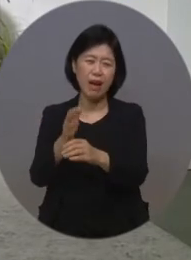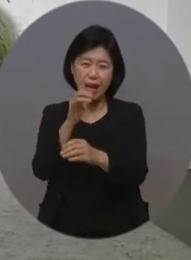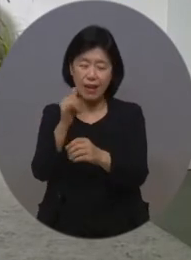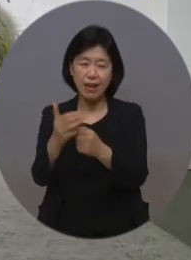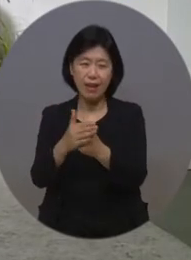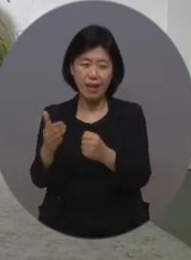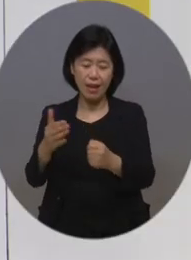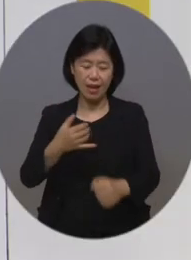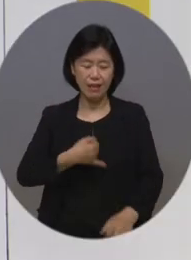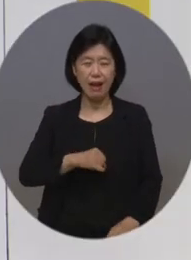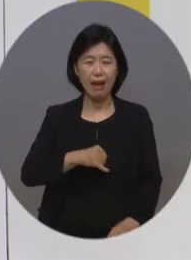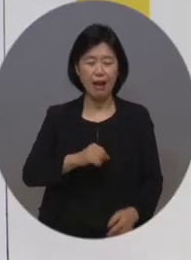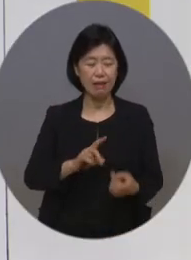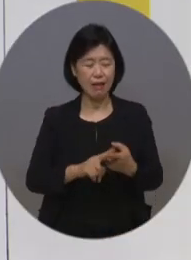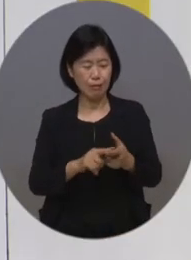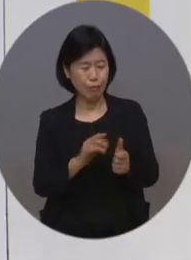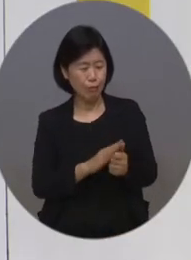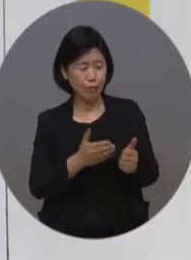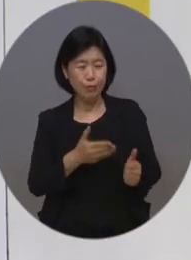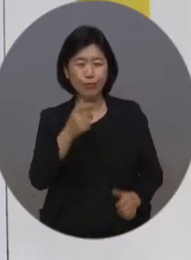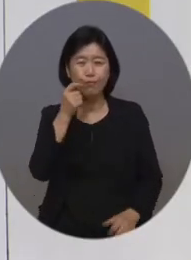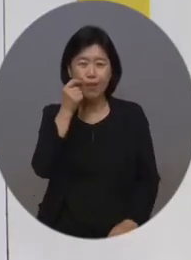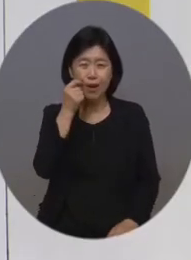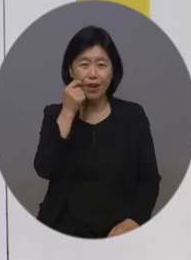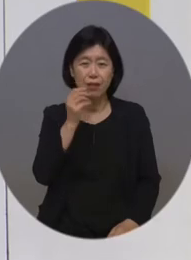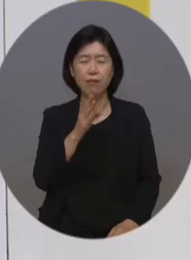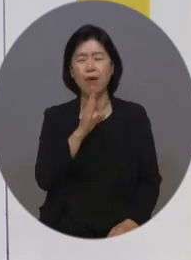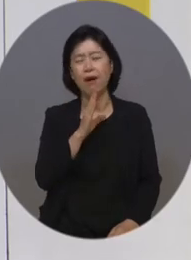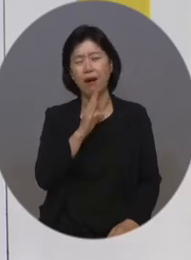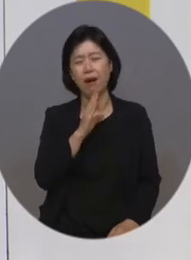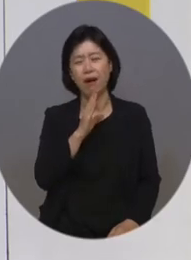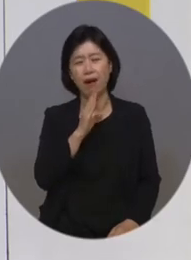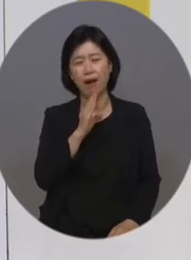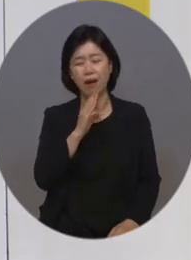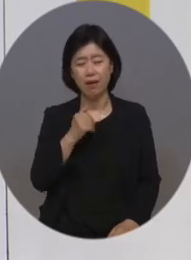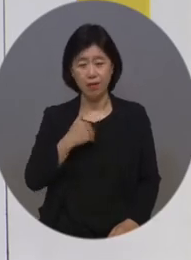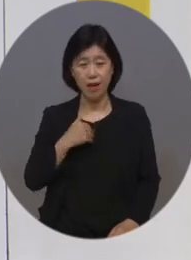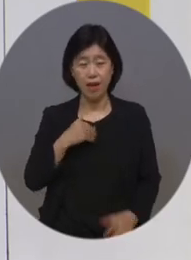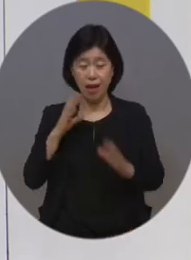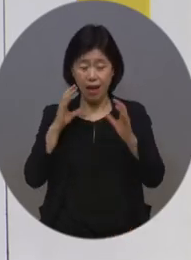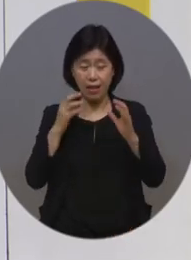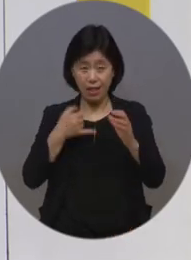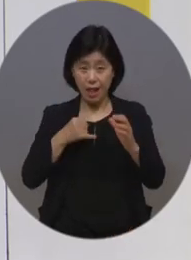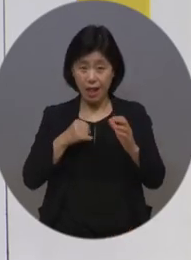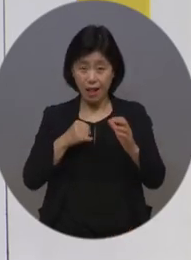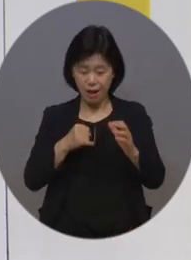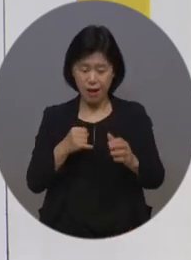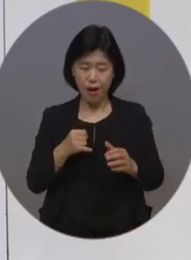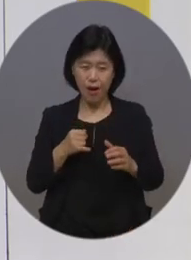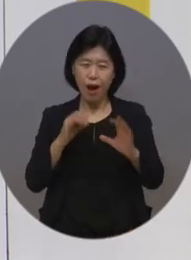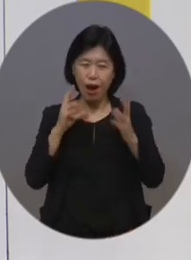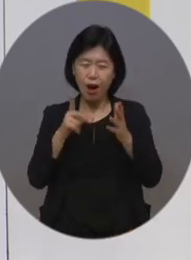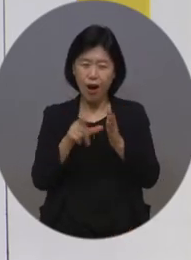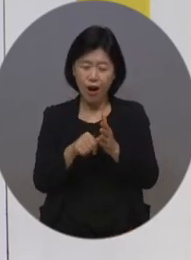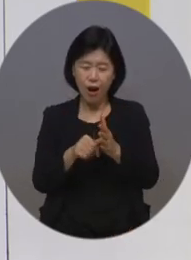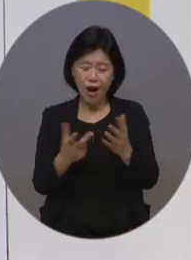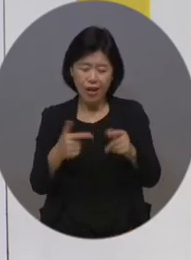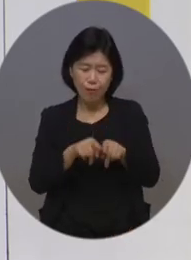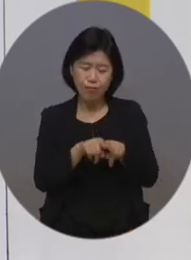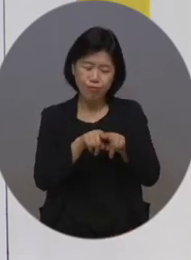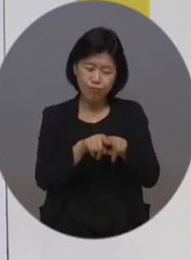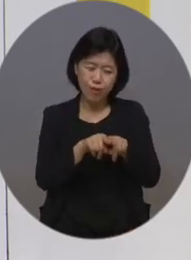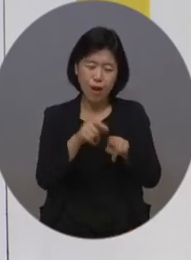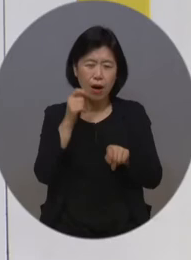갖고 싶어할 때 4 내가 같이 못 있어 중에 너무 죄송하구요 나중에는 제가 달 들어가고 더 대화하고 싶어서